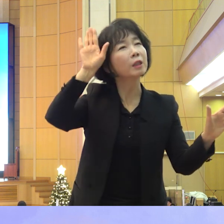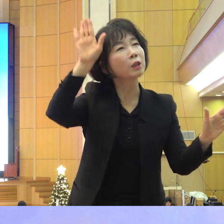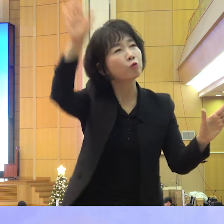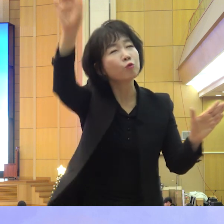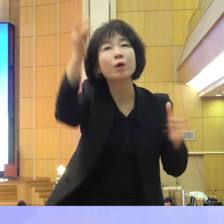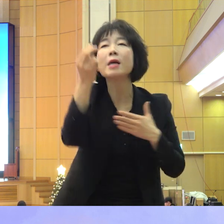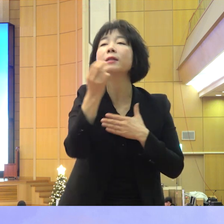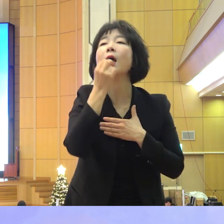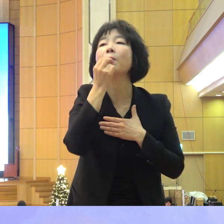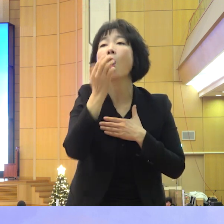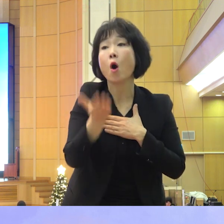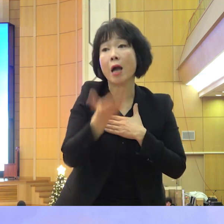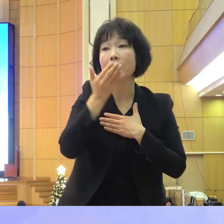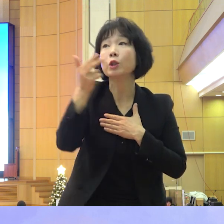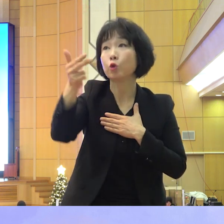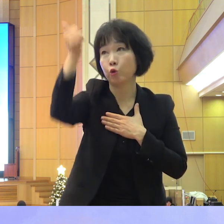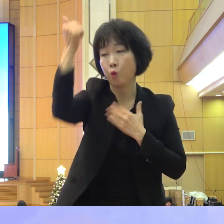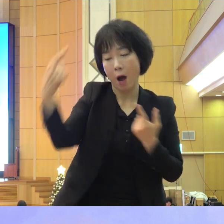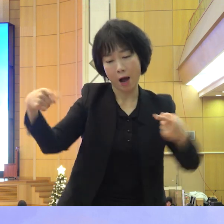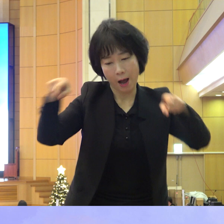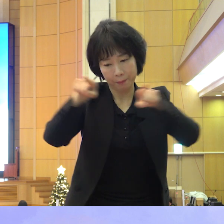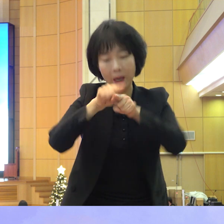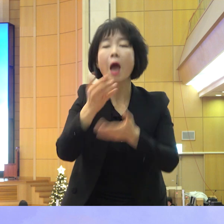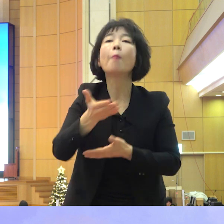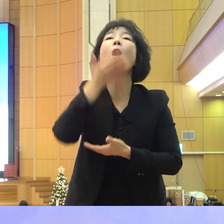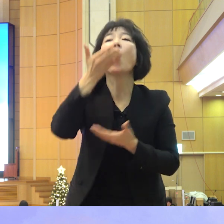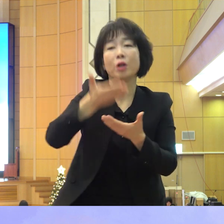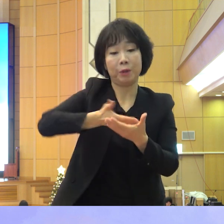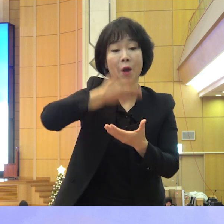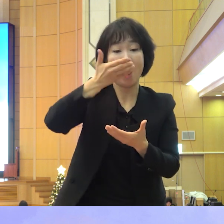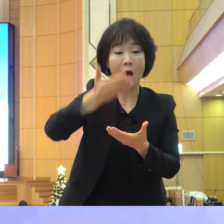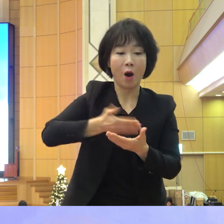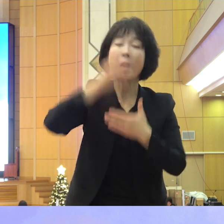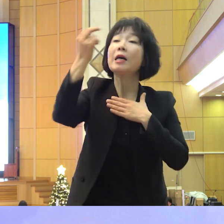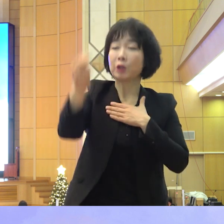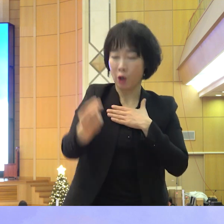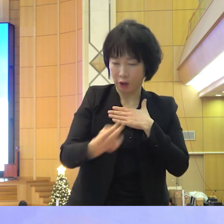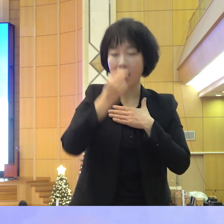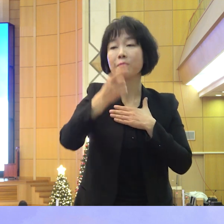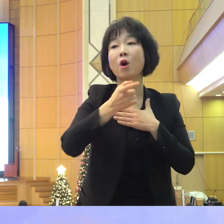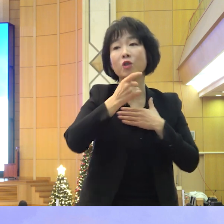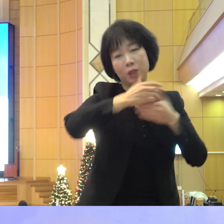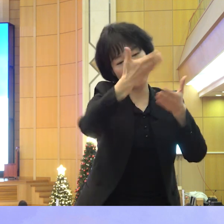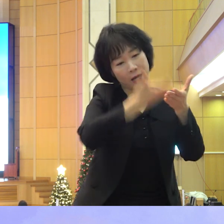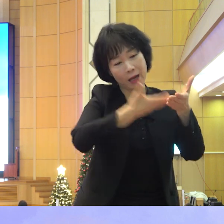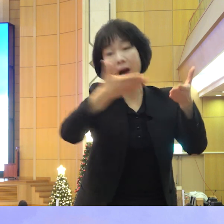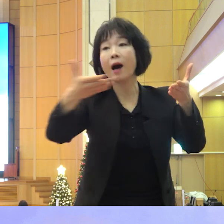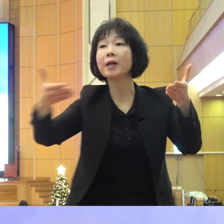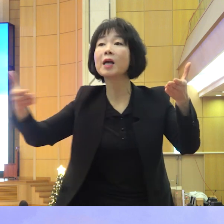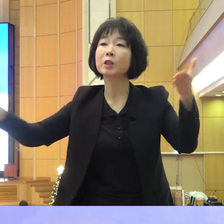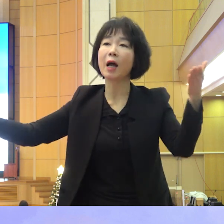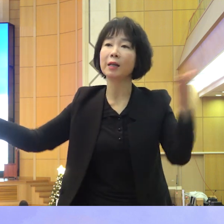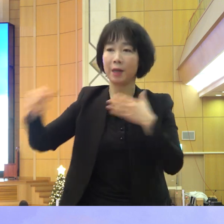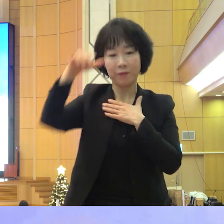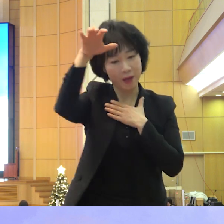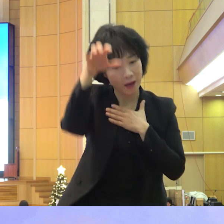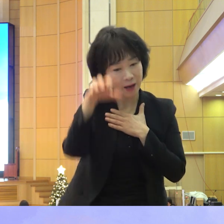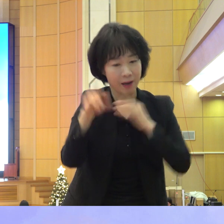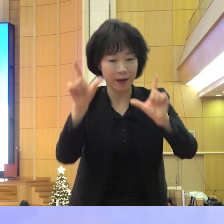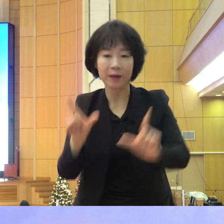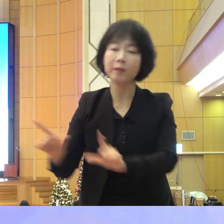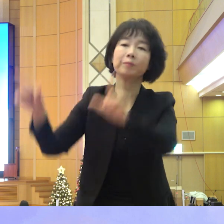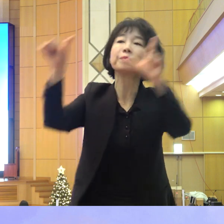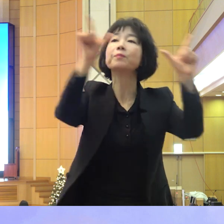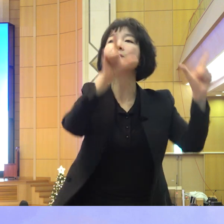되겠네. 이후로 생명 양식 주와 함께 먹으며 저 생명 시냇가에